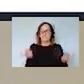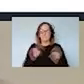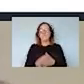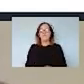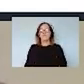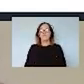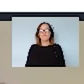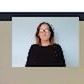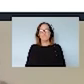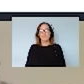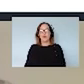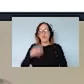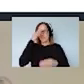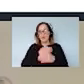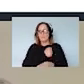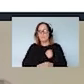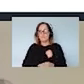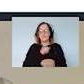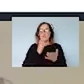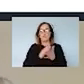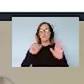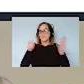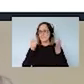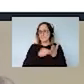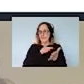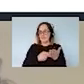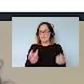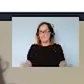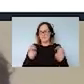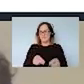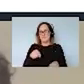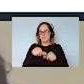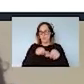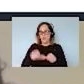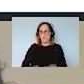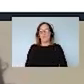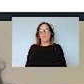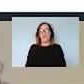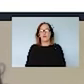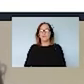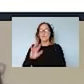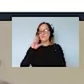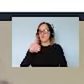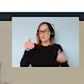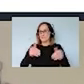rejestrację. Noc Bibliotek po raz szósty już odbywa się w tym roku w pięknej